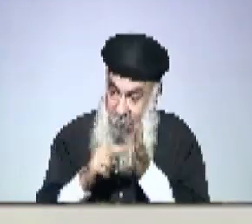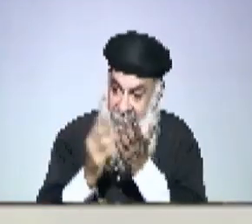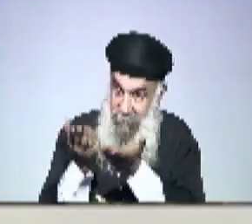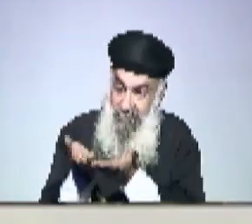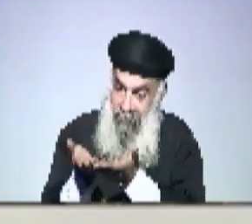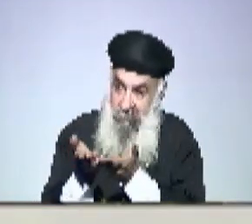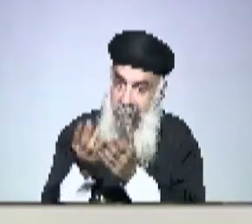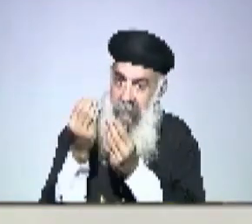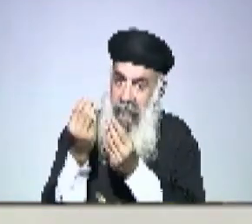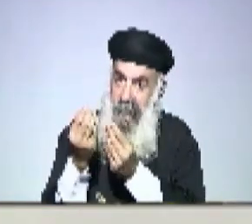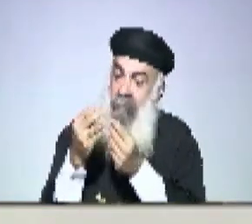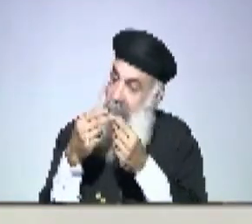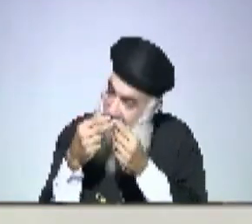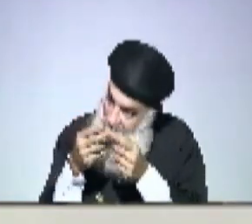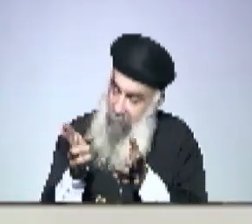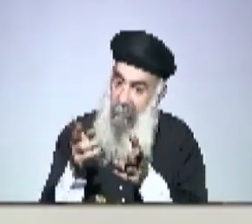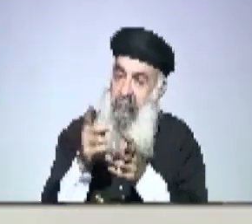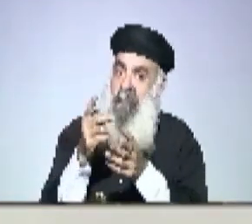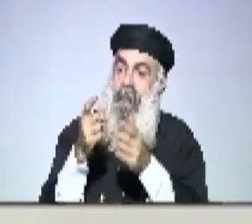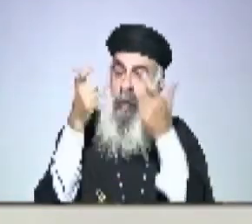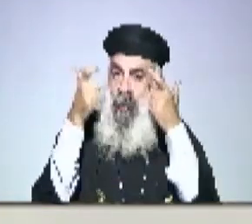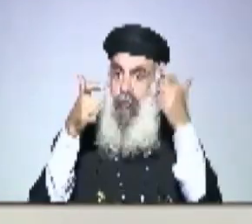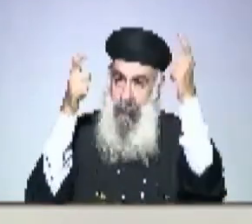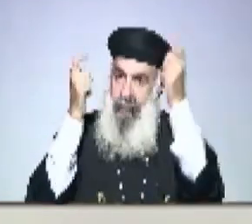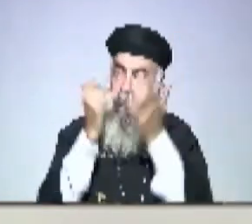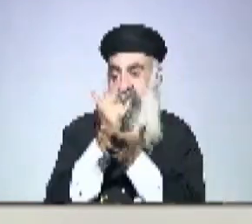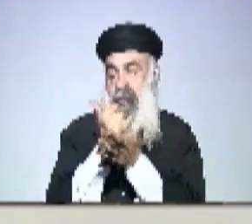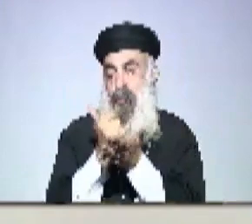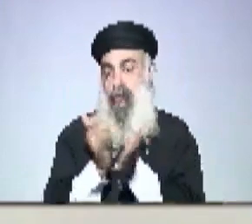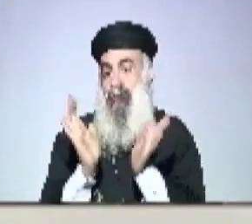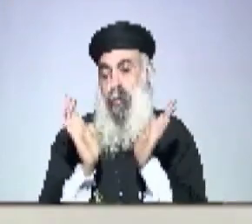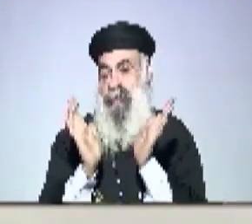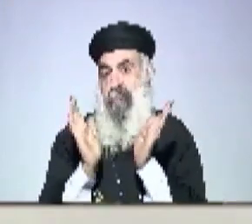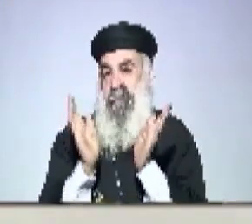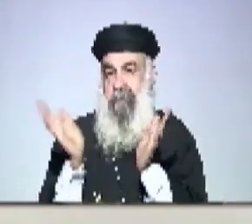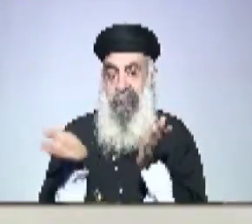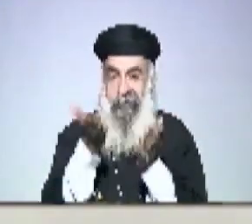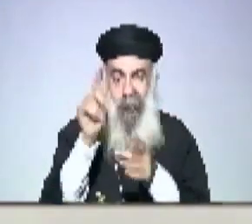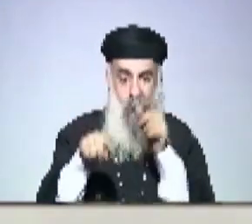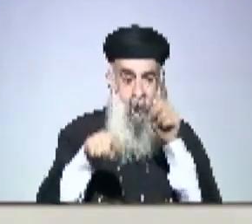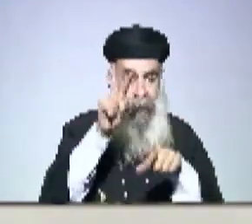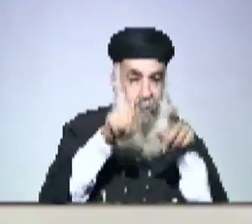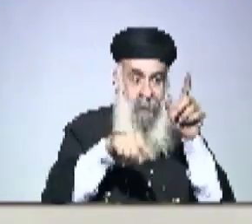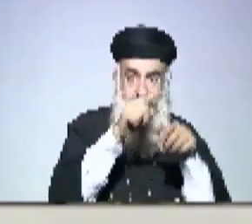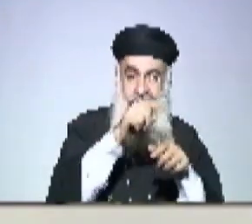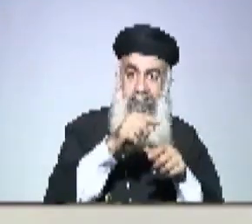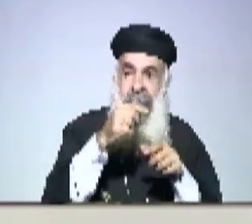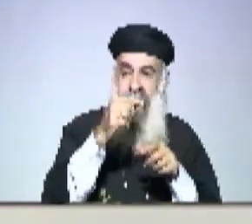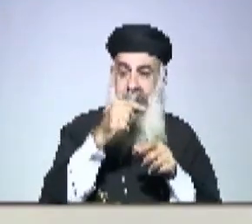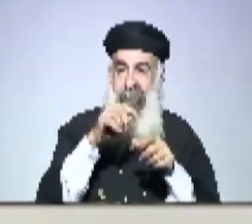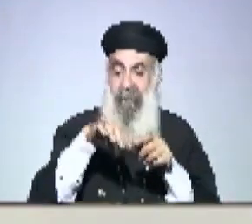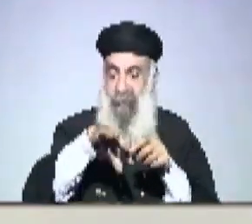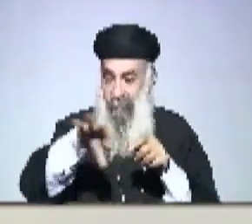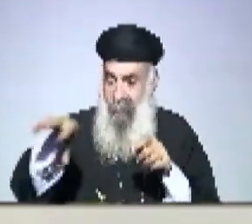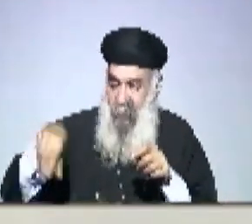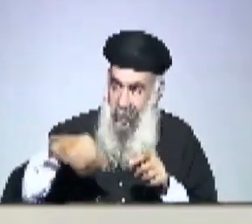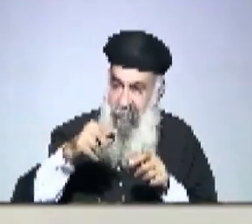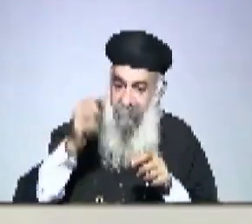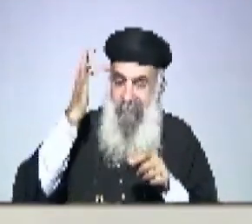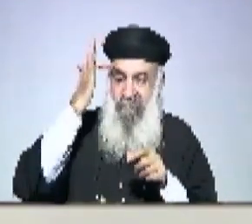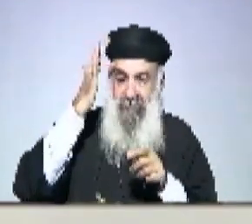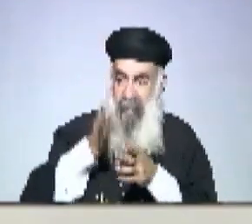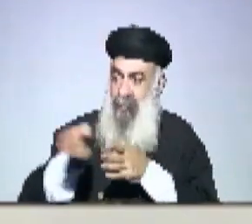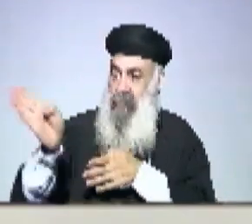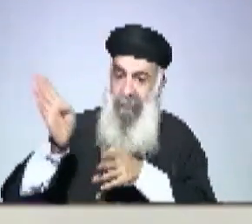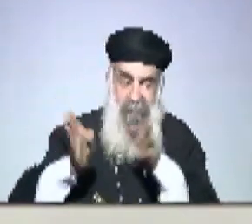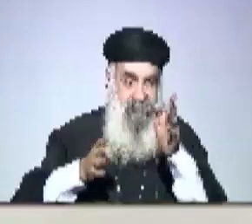هيقوله اه يبقى الاسقف هو الملتزم لكن كل اتخيل انا عندي في منطقتي كل كاهن يمشي بطريقه غير